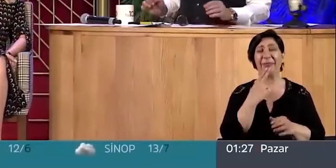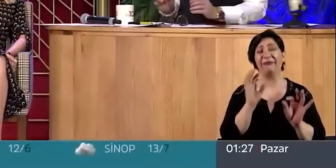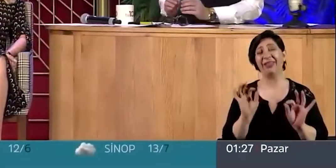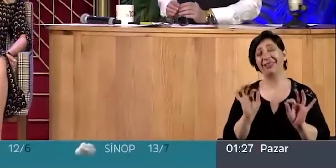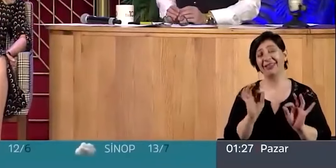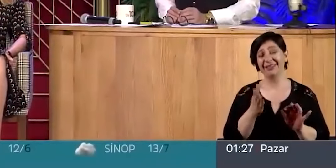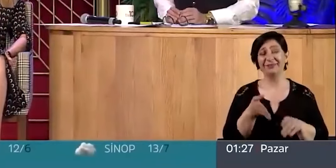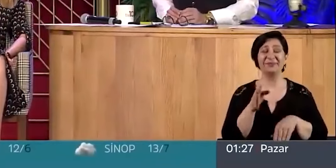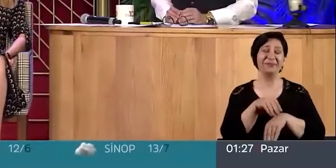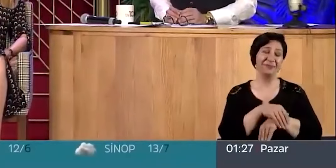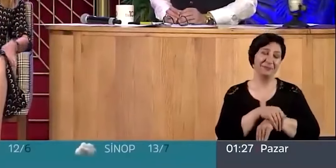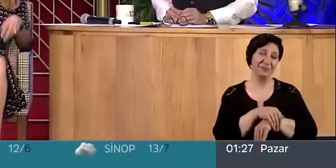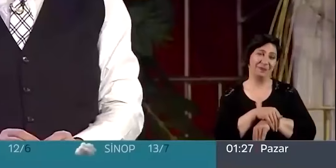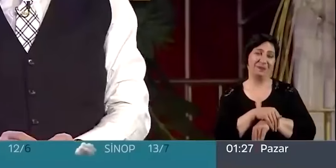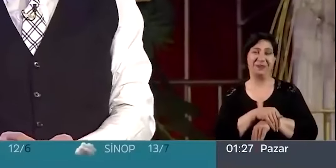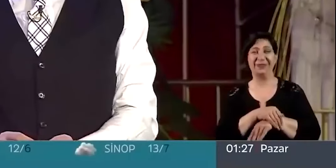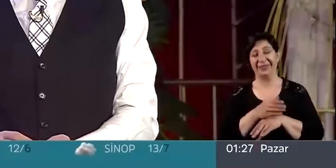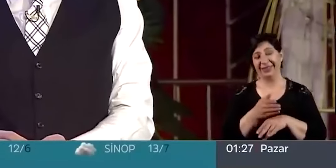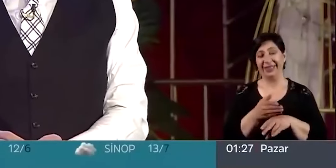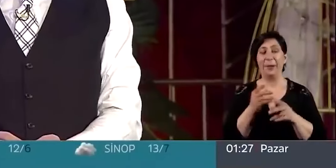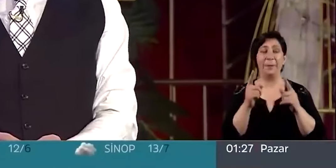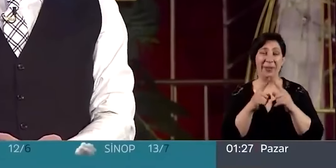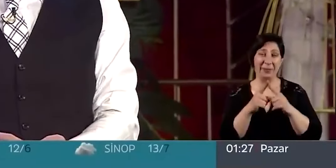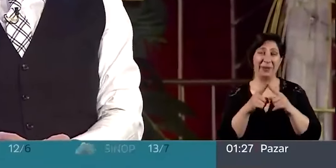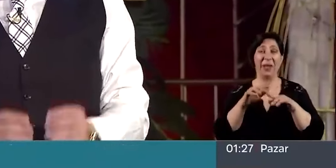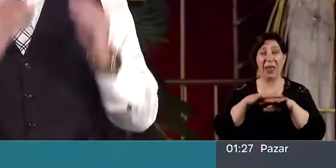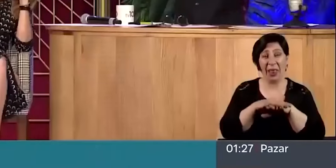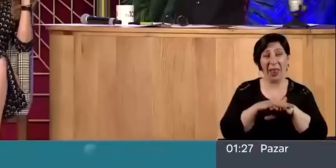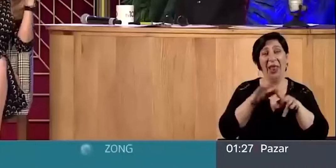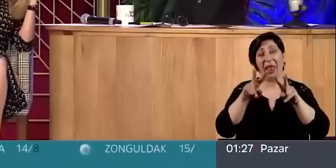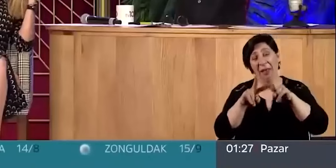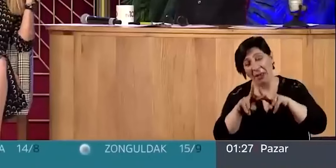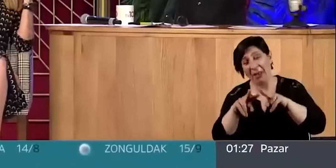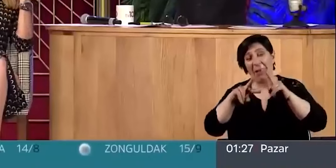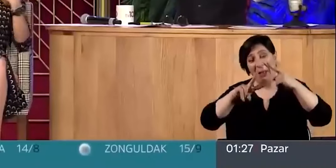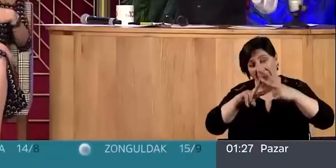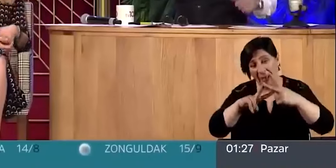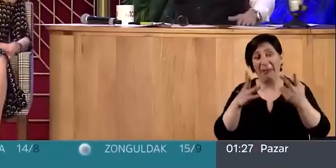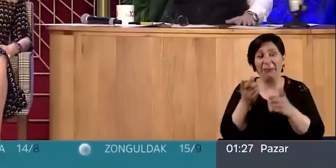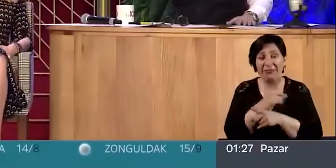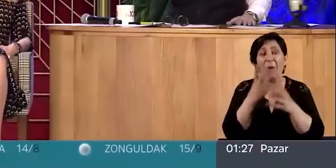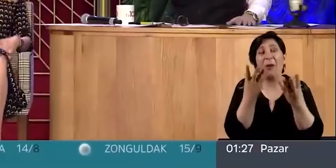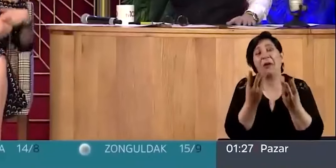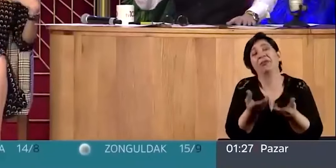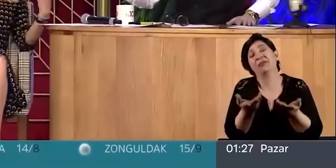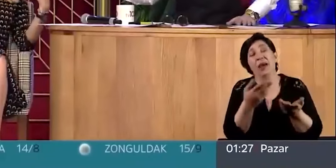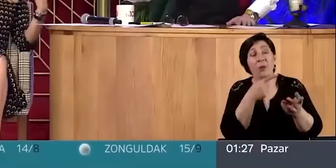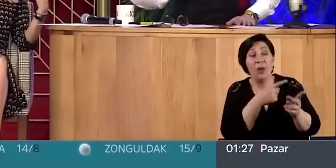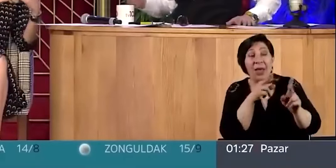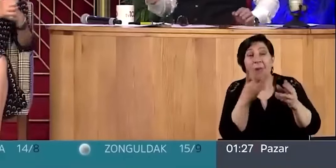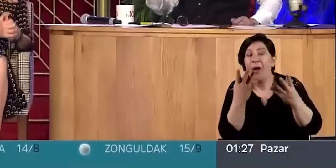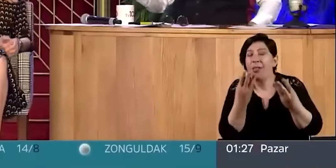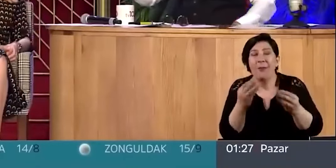hanımefendi böyle. İçine... Hala matematik, evet. Bilim, geometri, ya bırak ya. Böyle, ya şöyle olamadın, şöyle